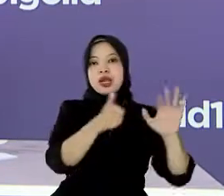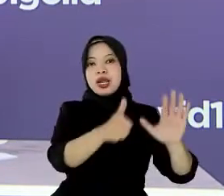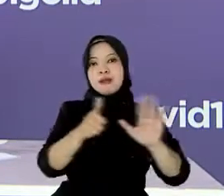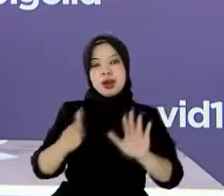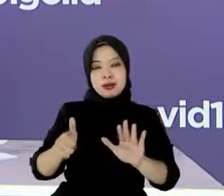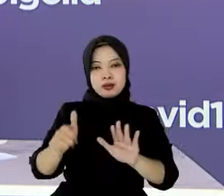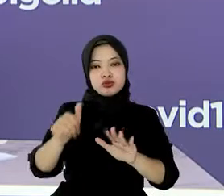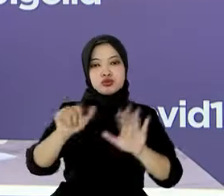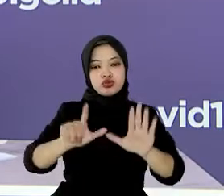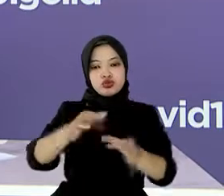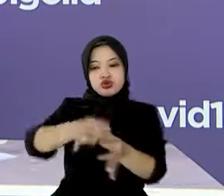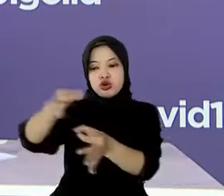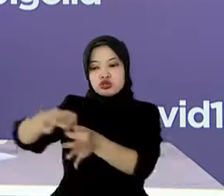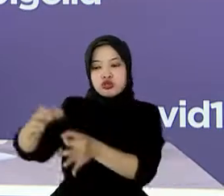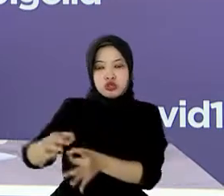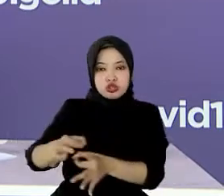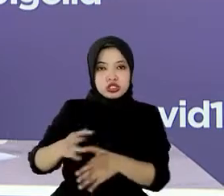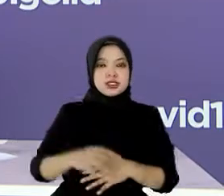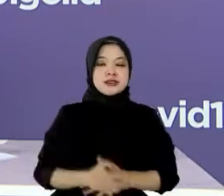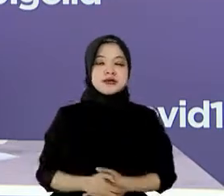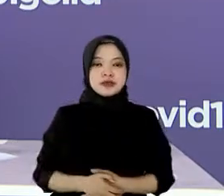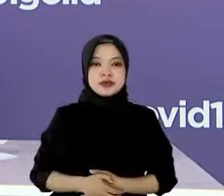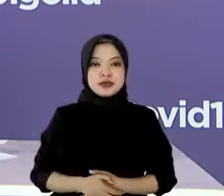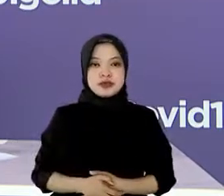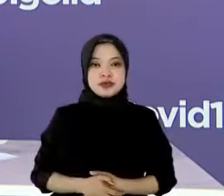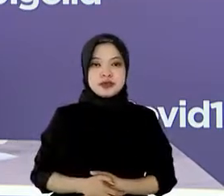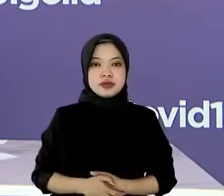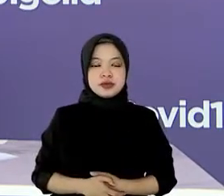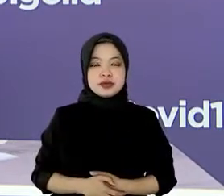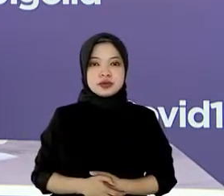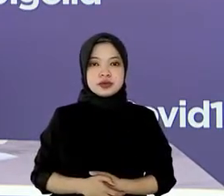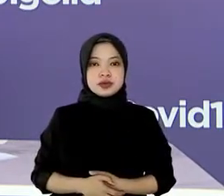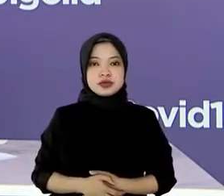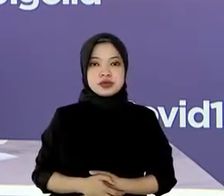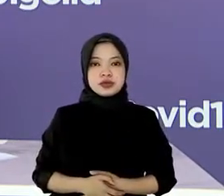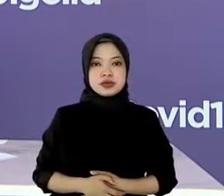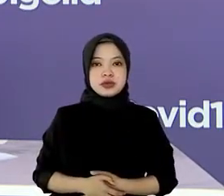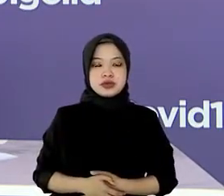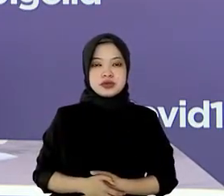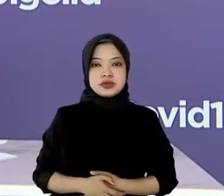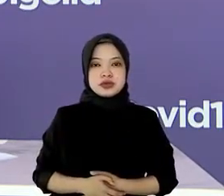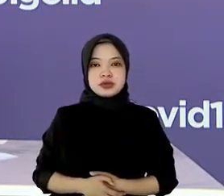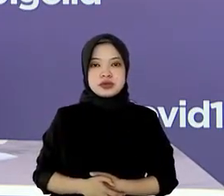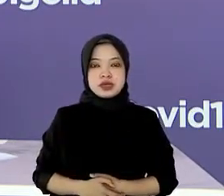60670 dosis sampai pada hari ini 90000000